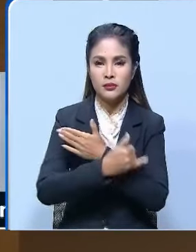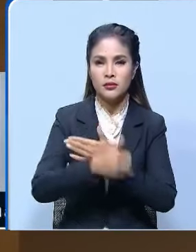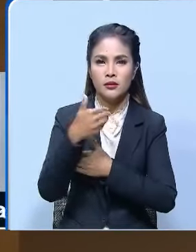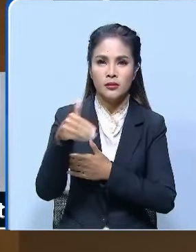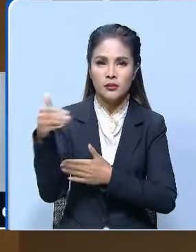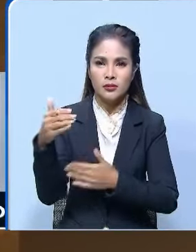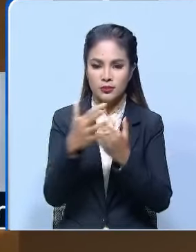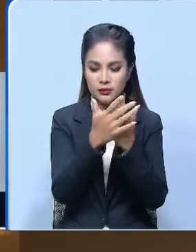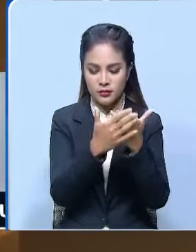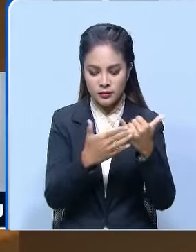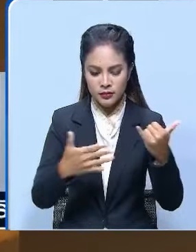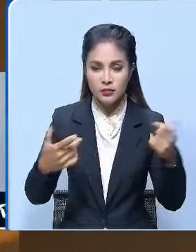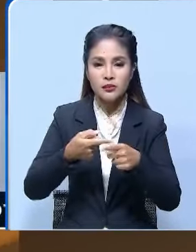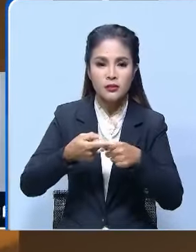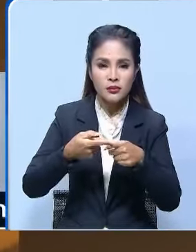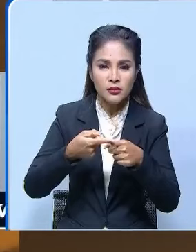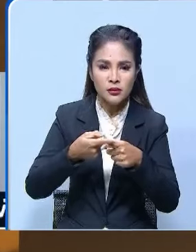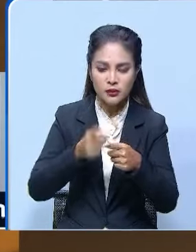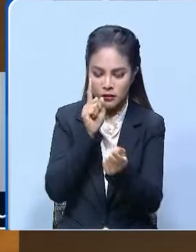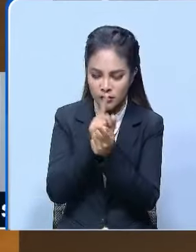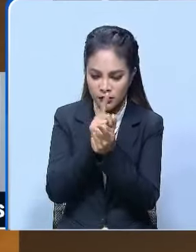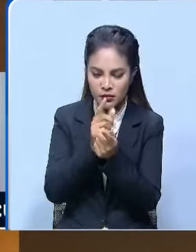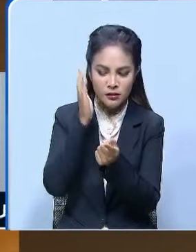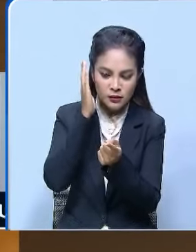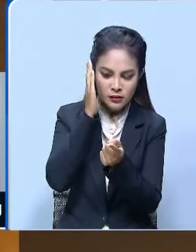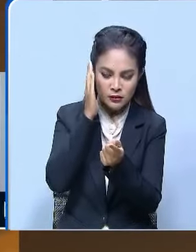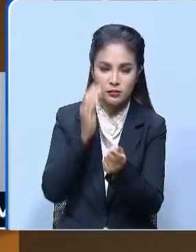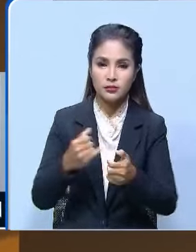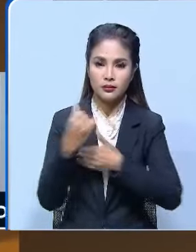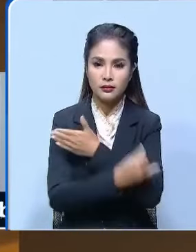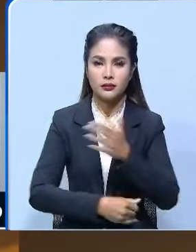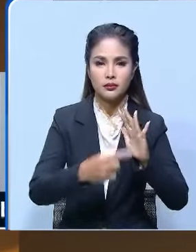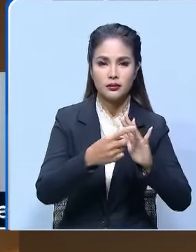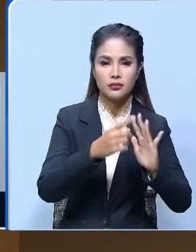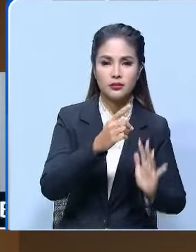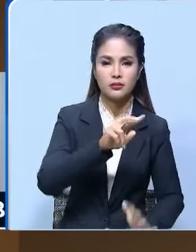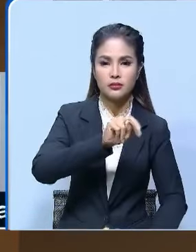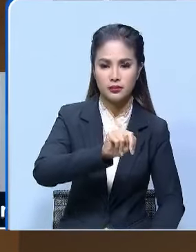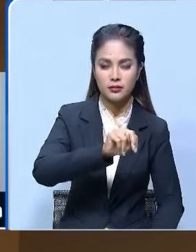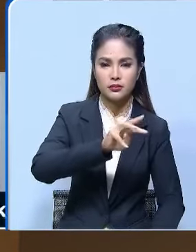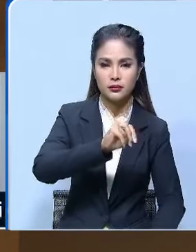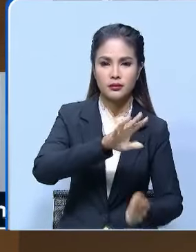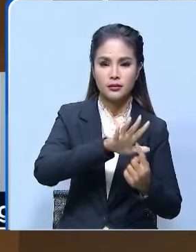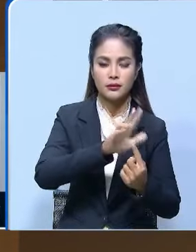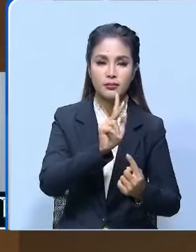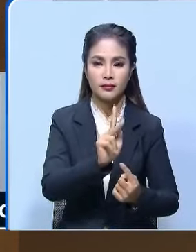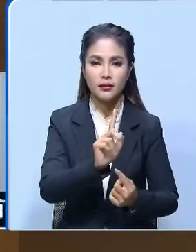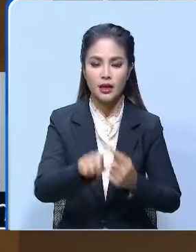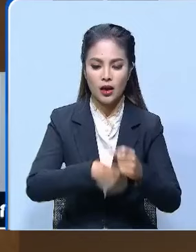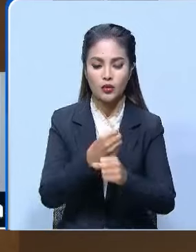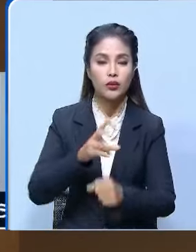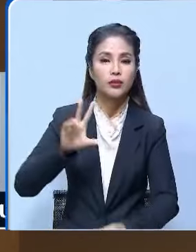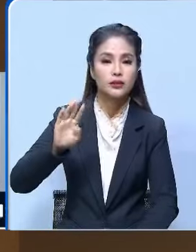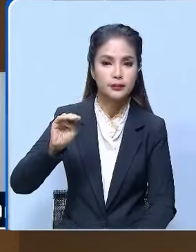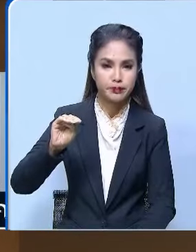อ่าตำรวจก็ไปตรวจสอบไปเจอชาวต่างชาติคนนี้เป็นชาวเดนมาร์กค่ะชื่อว่านายไซมอนคิมอายุ 4 10ปีนะคะมีบัด